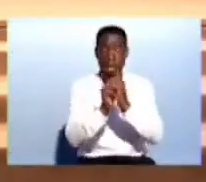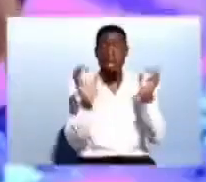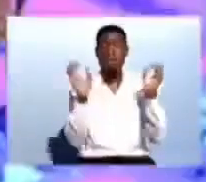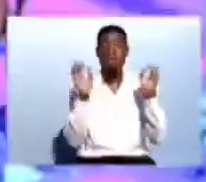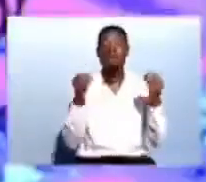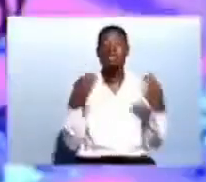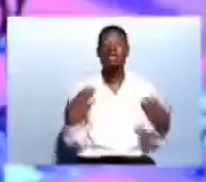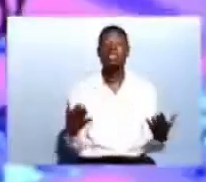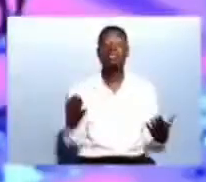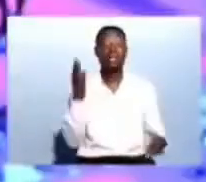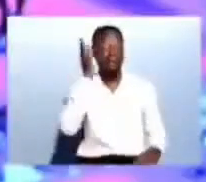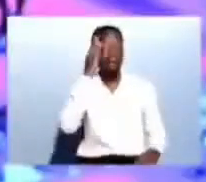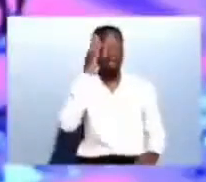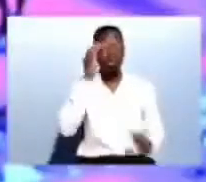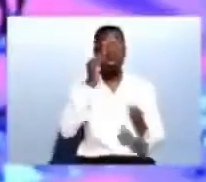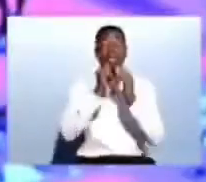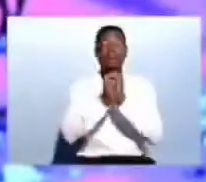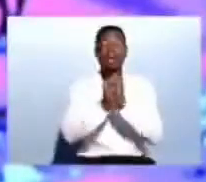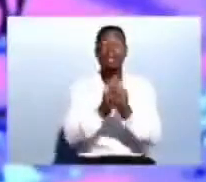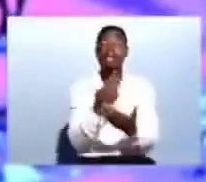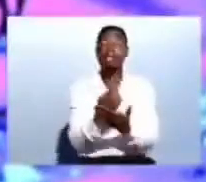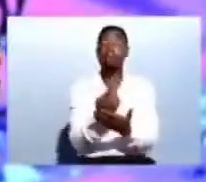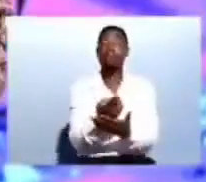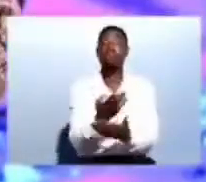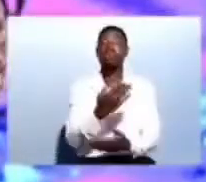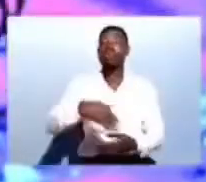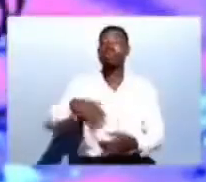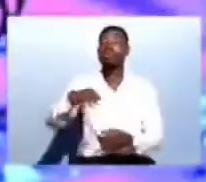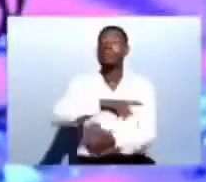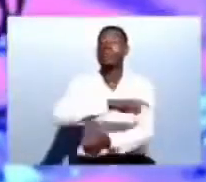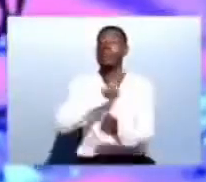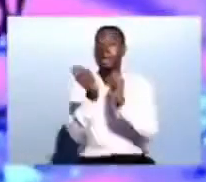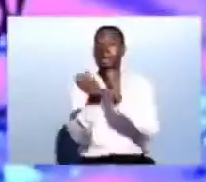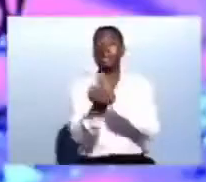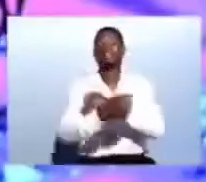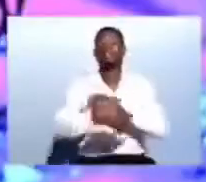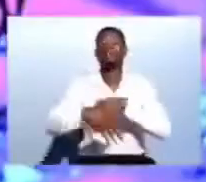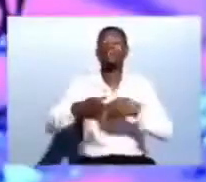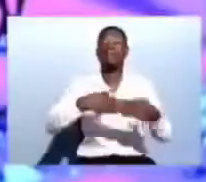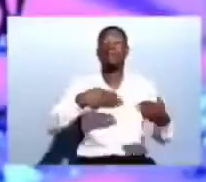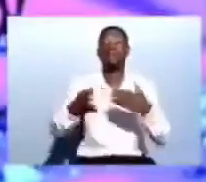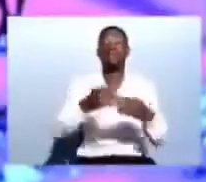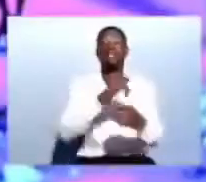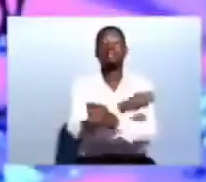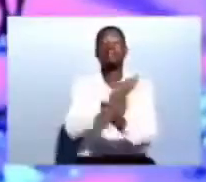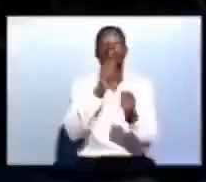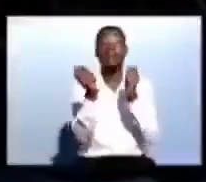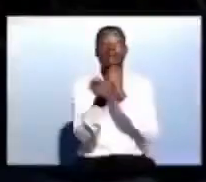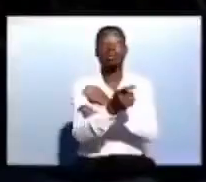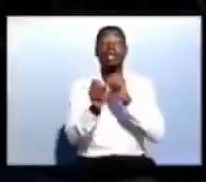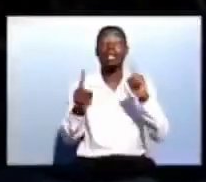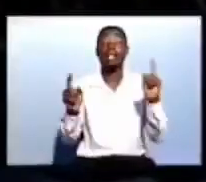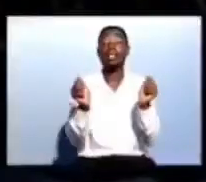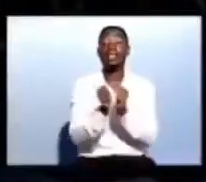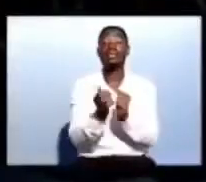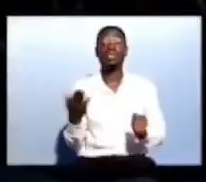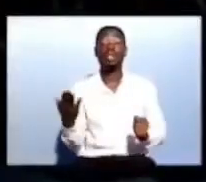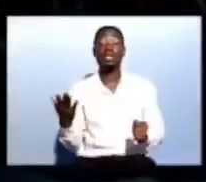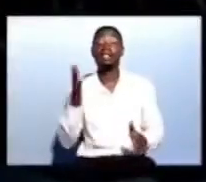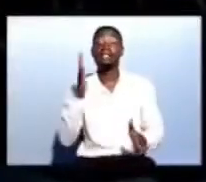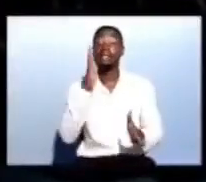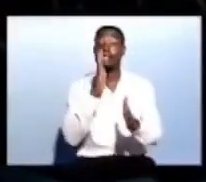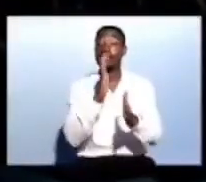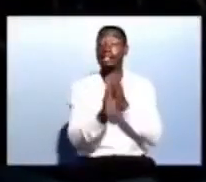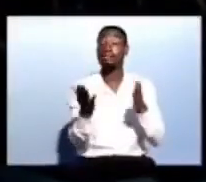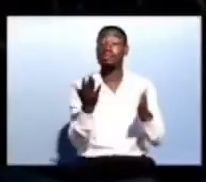ibada mmejua kwamba ni muhimu, rudi mkabadilishe. Rudi mwende mkafanye mabadiliko. Lakini kuna kitu kingine cha ajabu